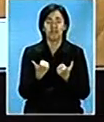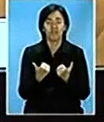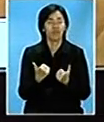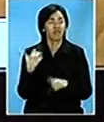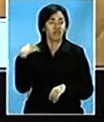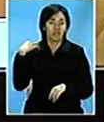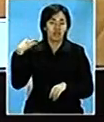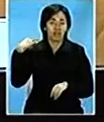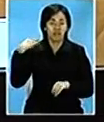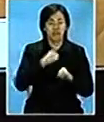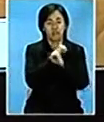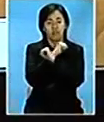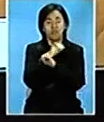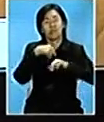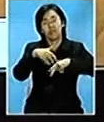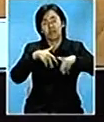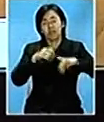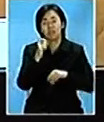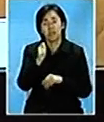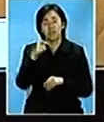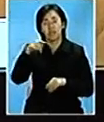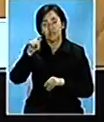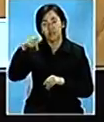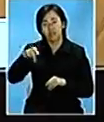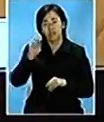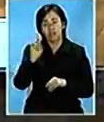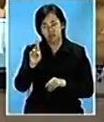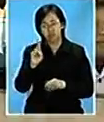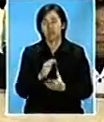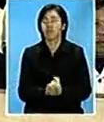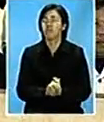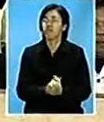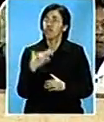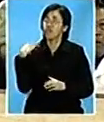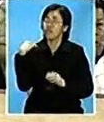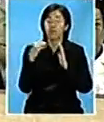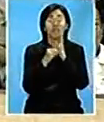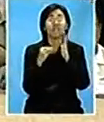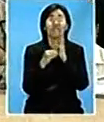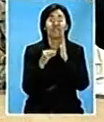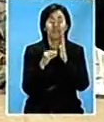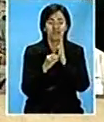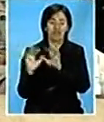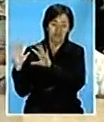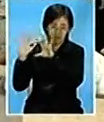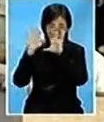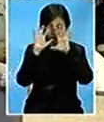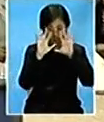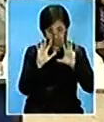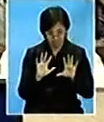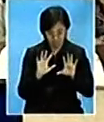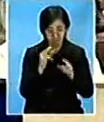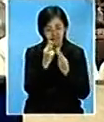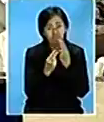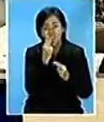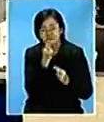าป้องกันภัยฝ่ายพลเรือนอปปลเข้าใจว่ามาจากกรุงเทพมหานครนะครับมาเยี่